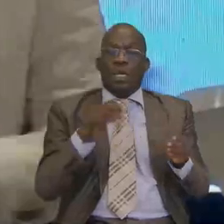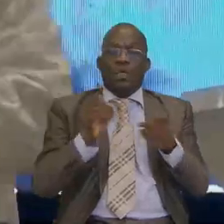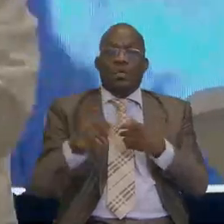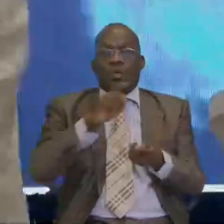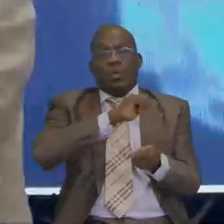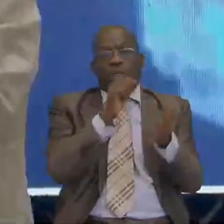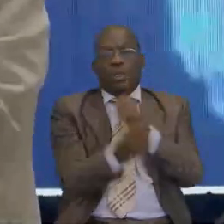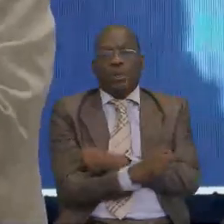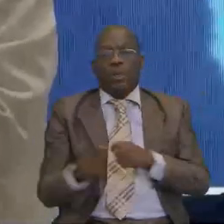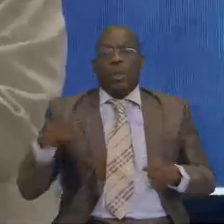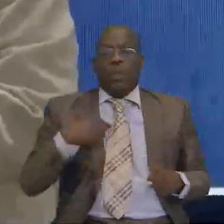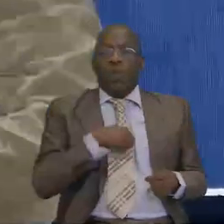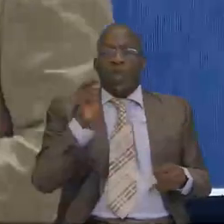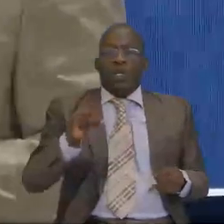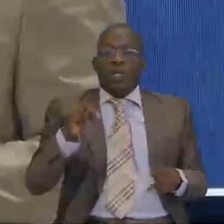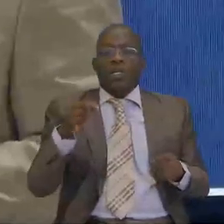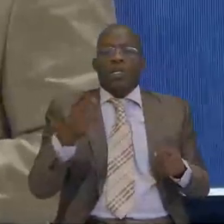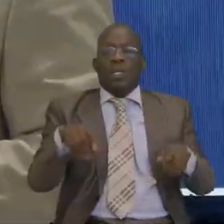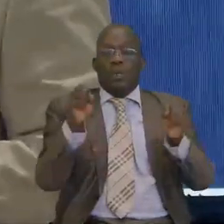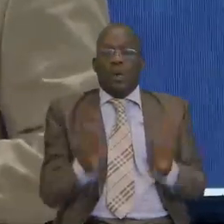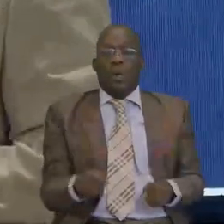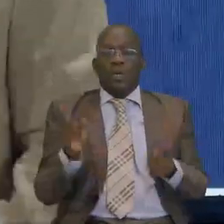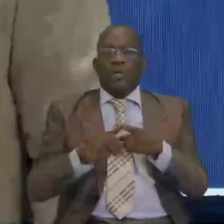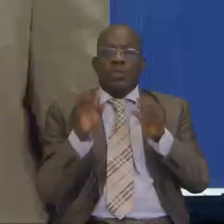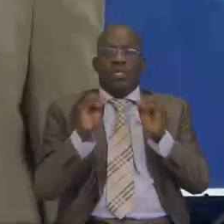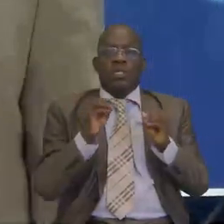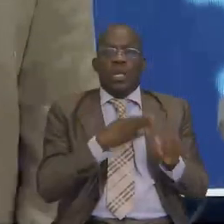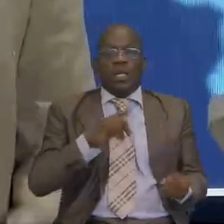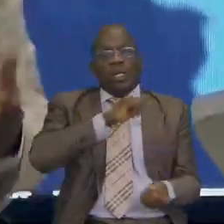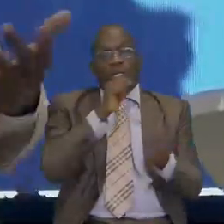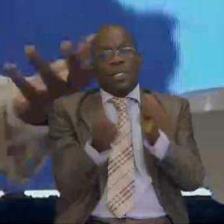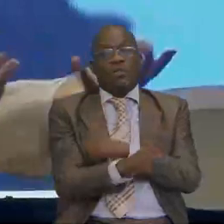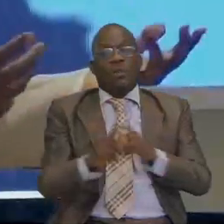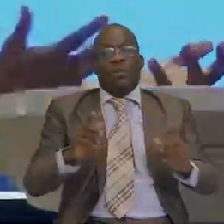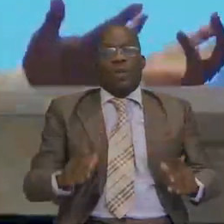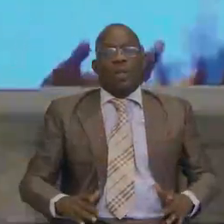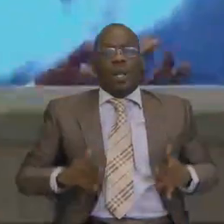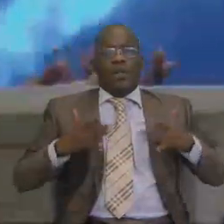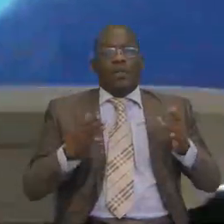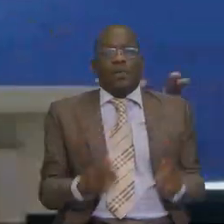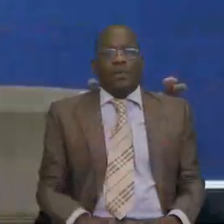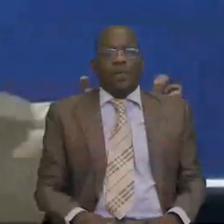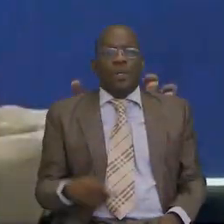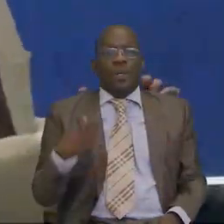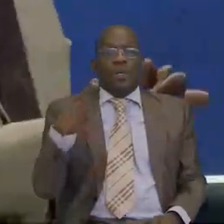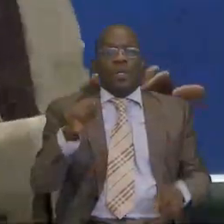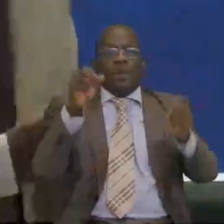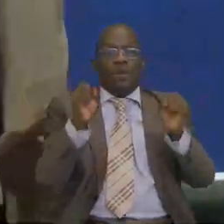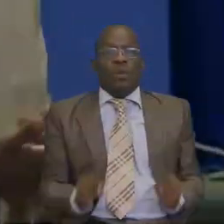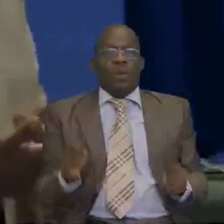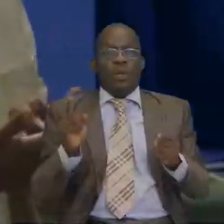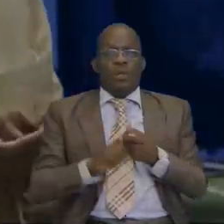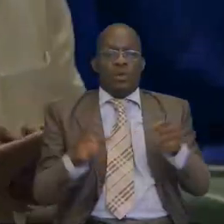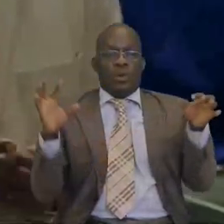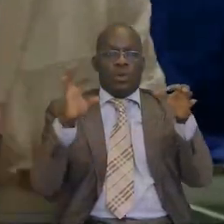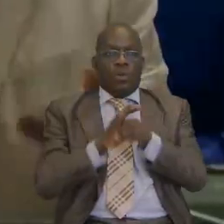Nous avons besoin de la puissance pour enseigner et transformer des vies. La puissance